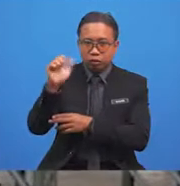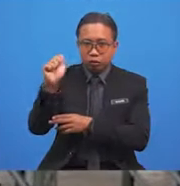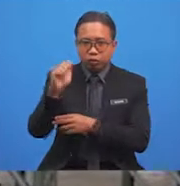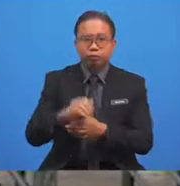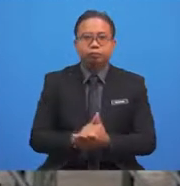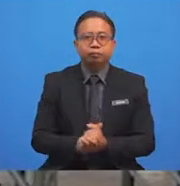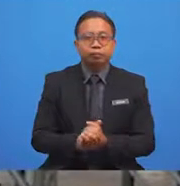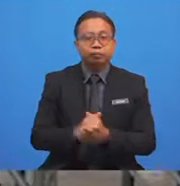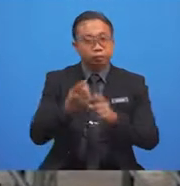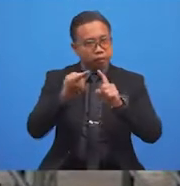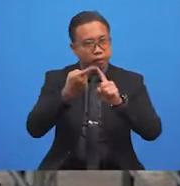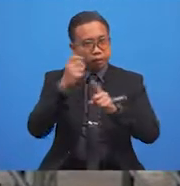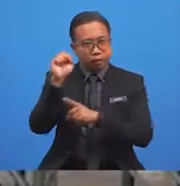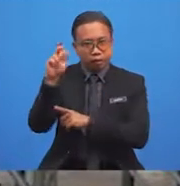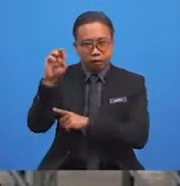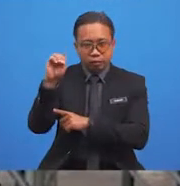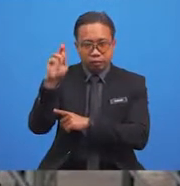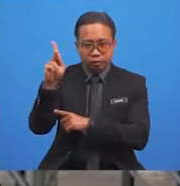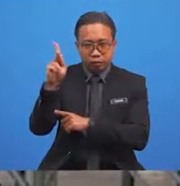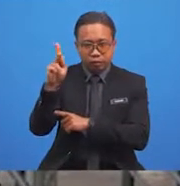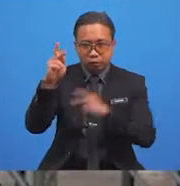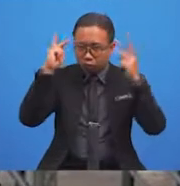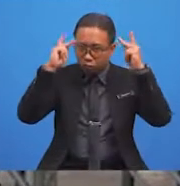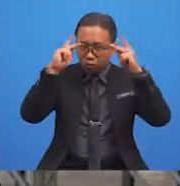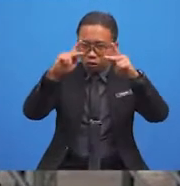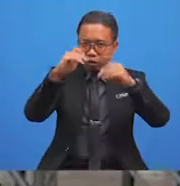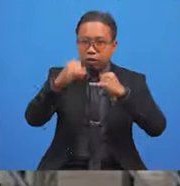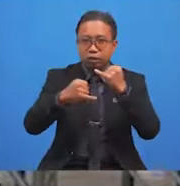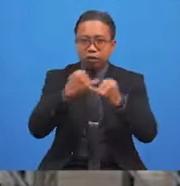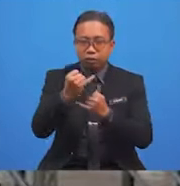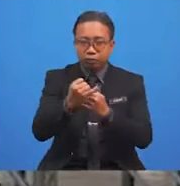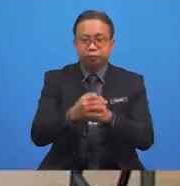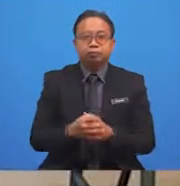Sufian dari SMK Putrajaya Pesin 11-2.